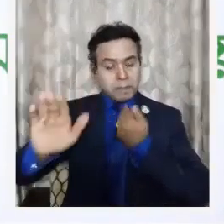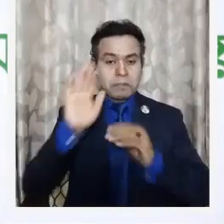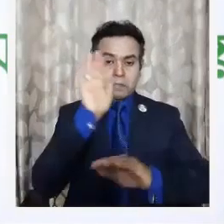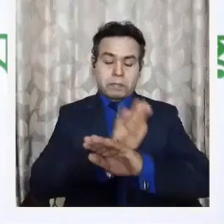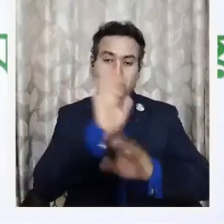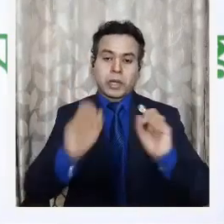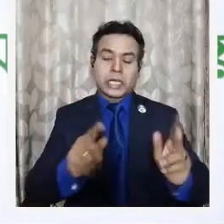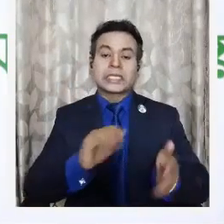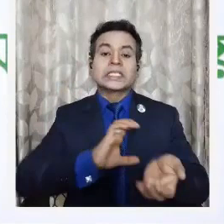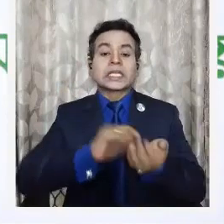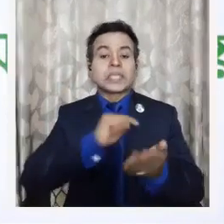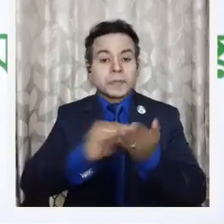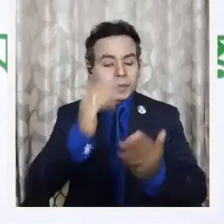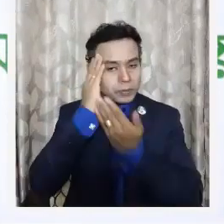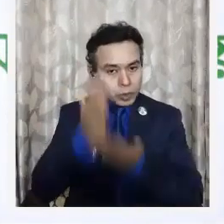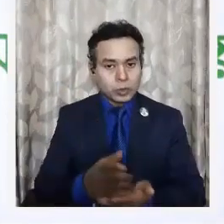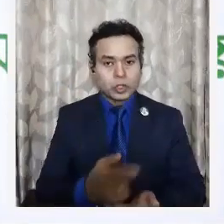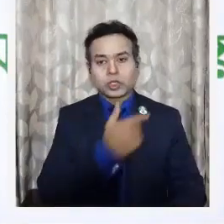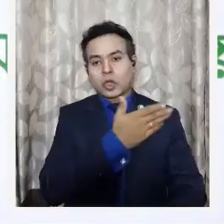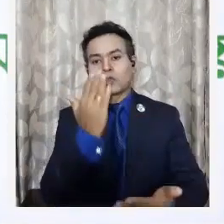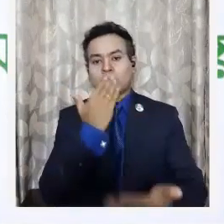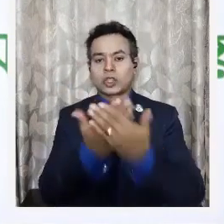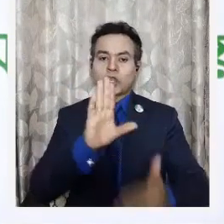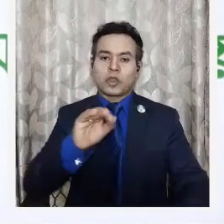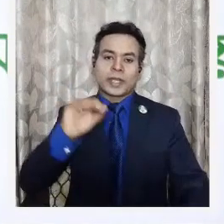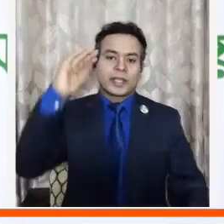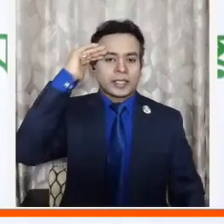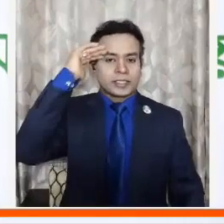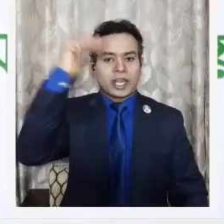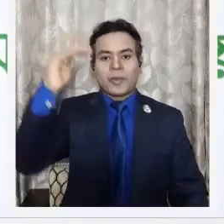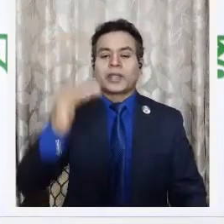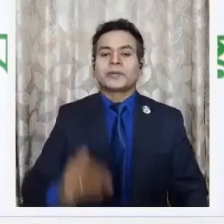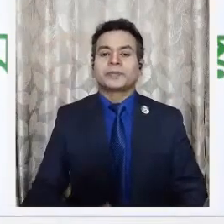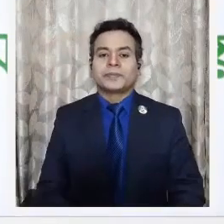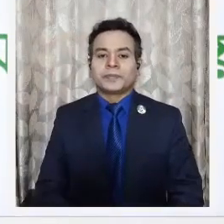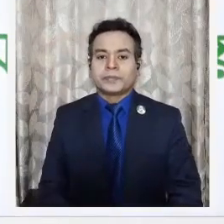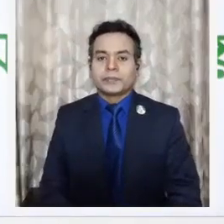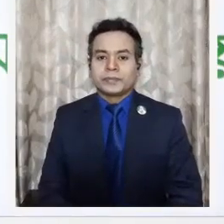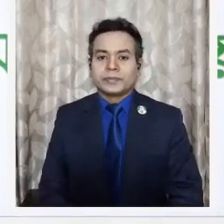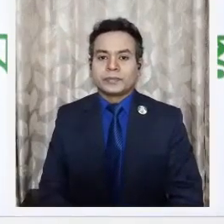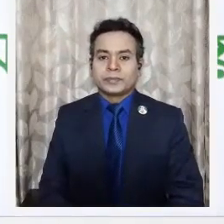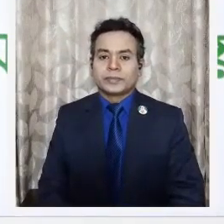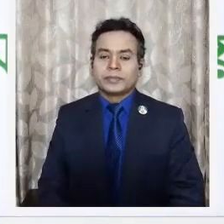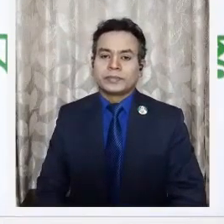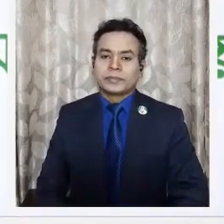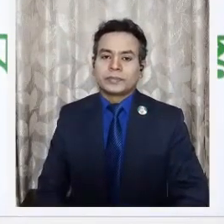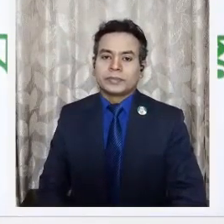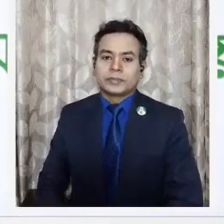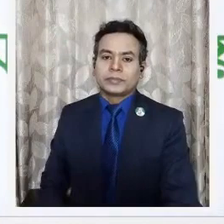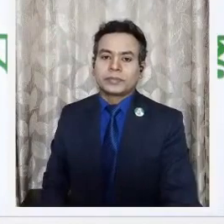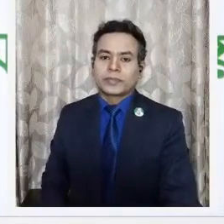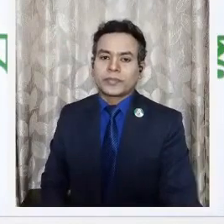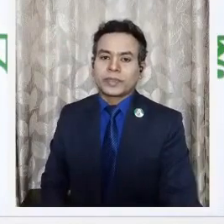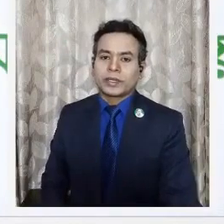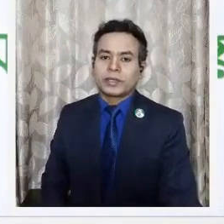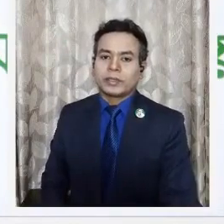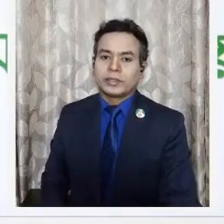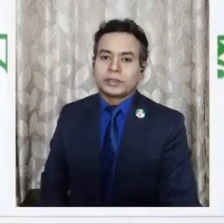জনকে সুরক্ষিত রাখবেন, আপনার পরিবারকে সুরক্ষিত রাখবেন, স্বাস্থ্যবিধি সবসময় মেনে চলবেন। সবাইকে ধন্যবাদ। আসসালামু আলাইকুম।